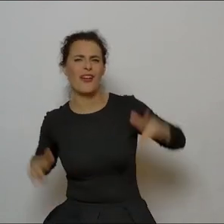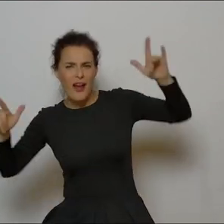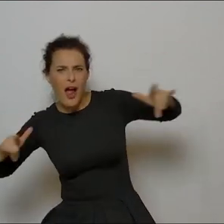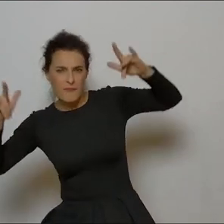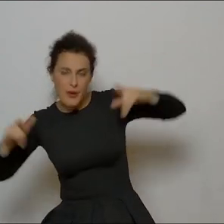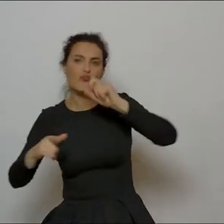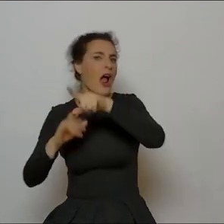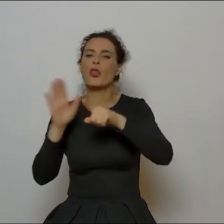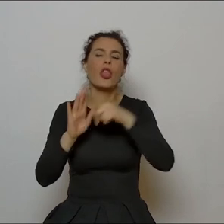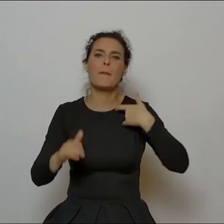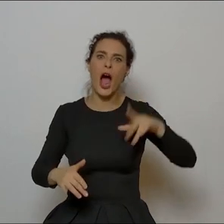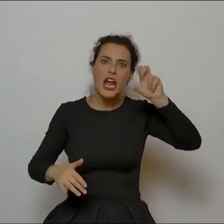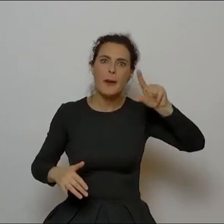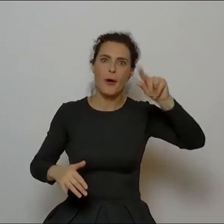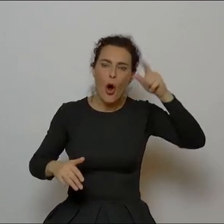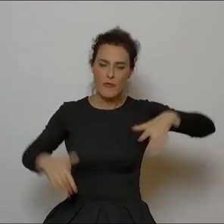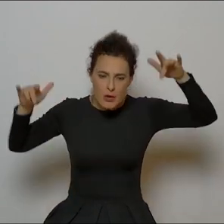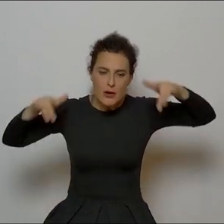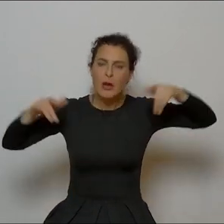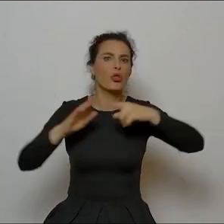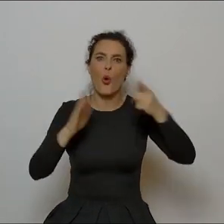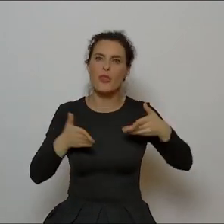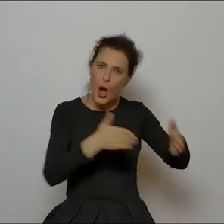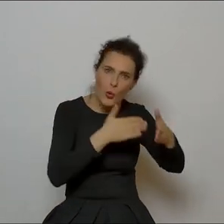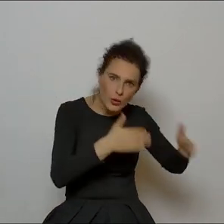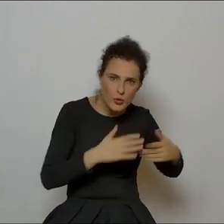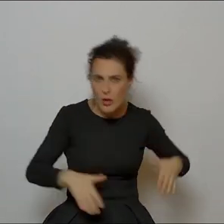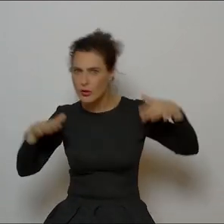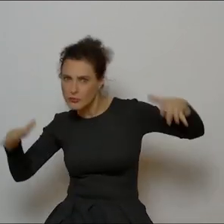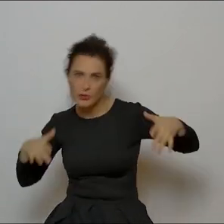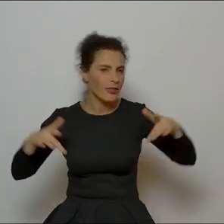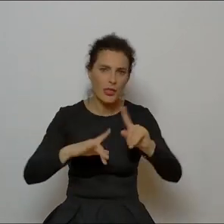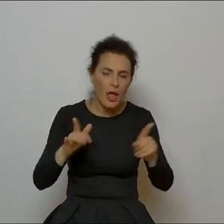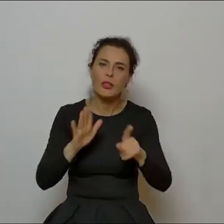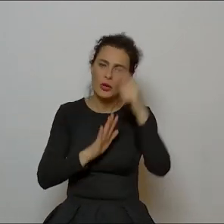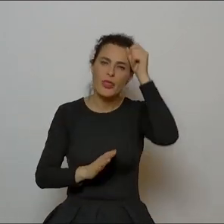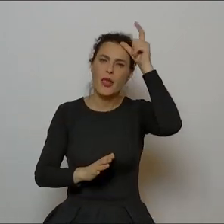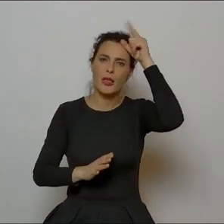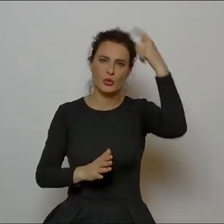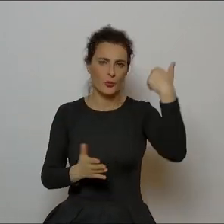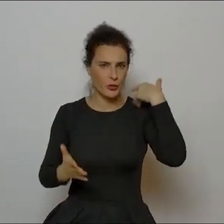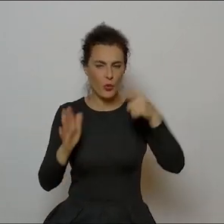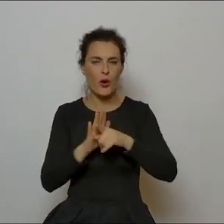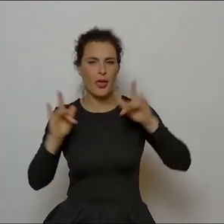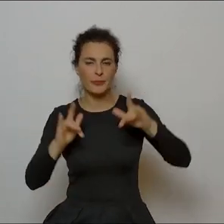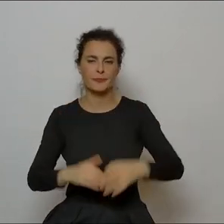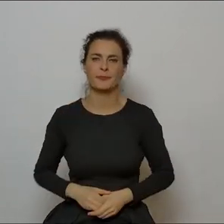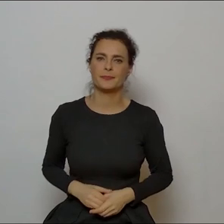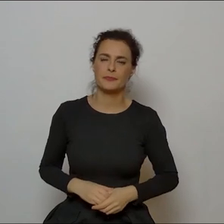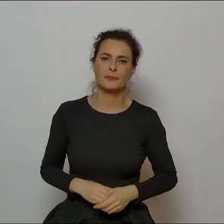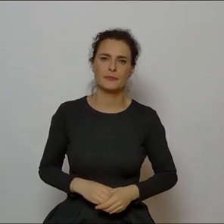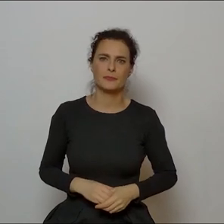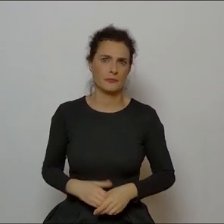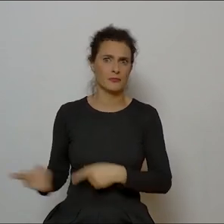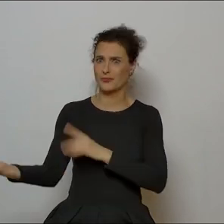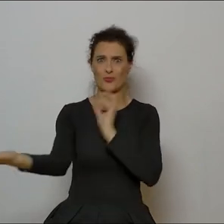jest też taki hip-hop, powiedziałbym uliczno-gettowy, tylko taki bardziej intelektualny. Czyli bardzo młoda